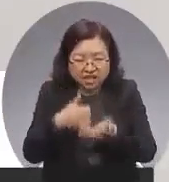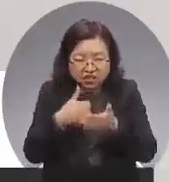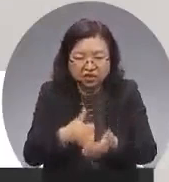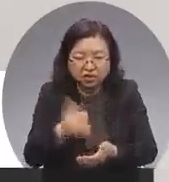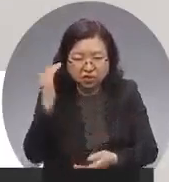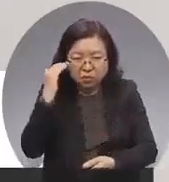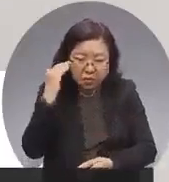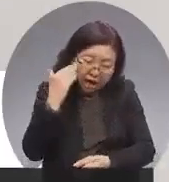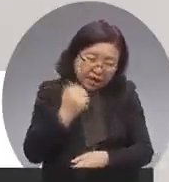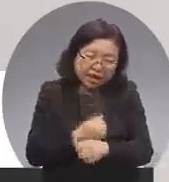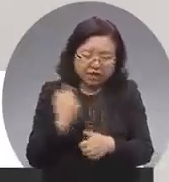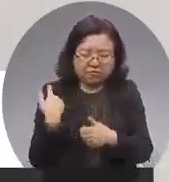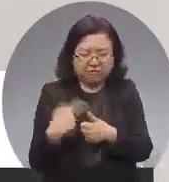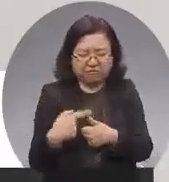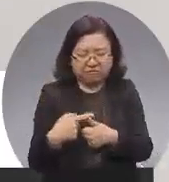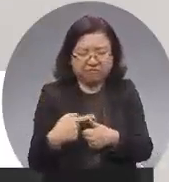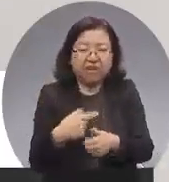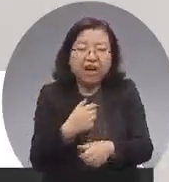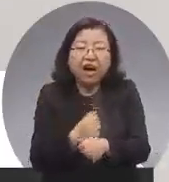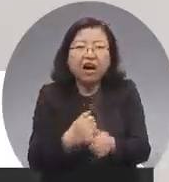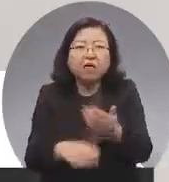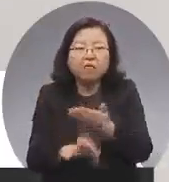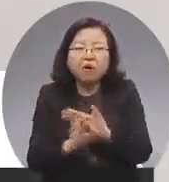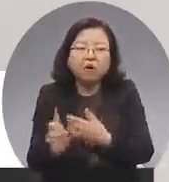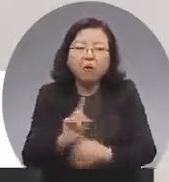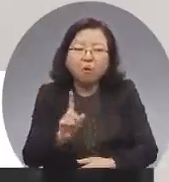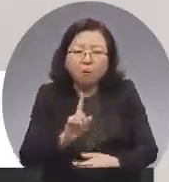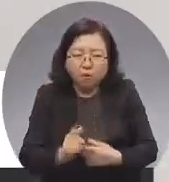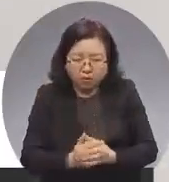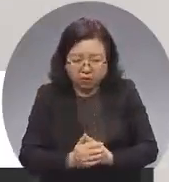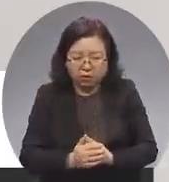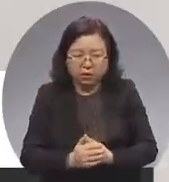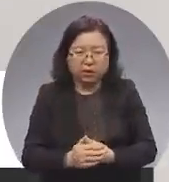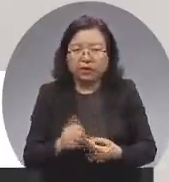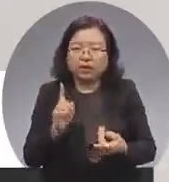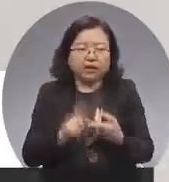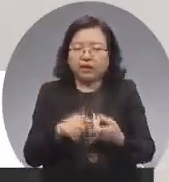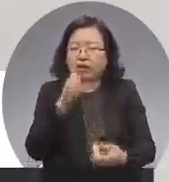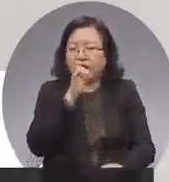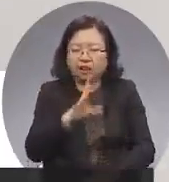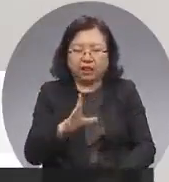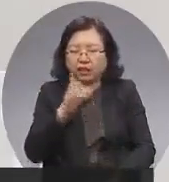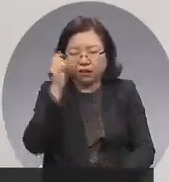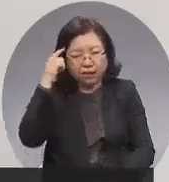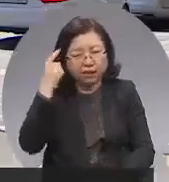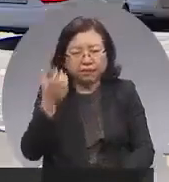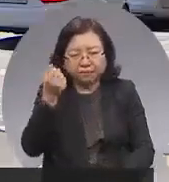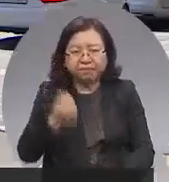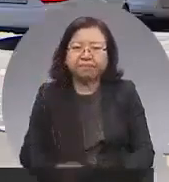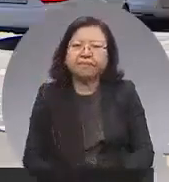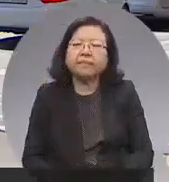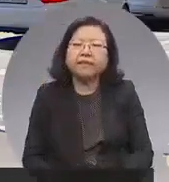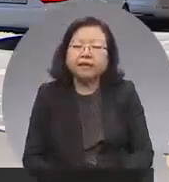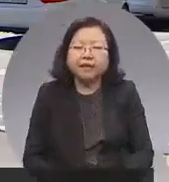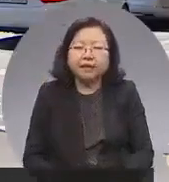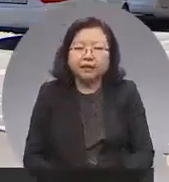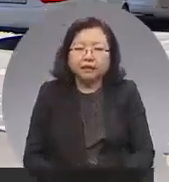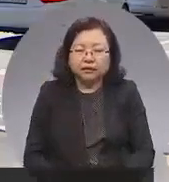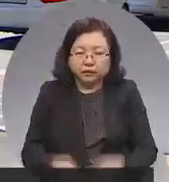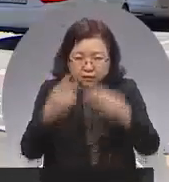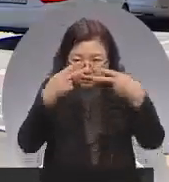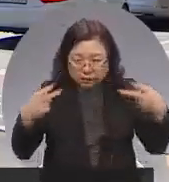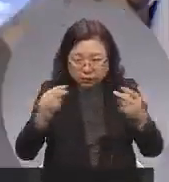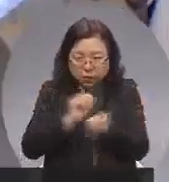그 서로 인격을 침해하는 그러니 좀 절대 해서는 안 된다고 생각합니다 근저 안에